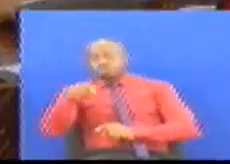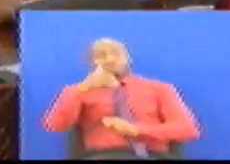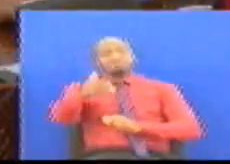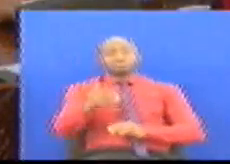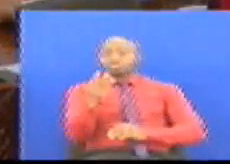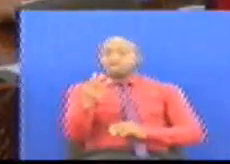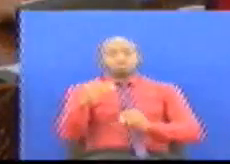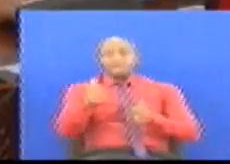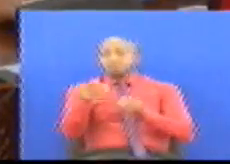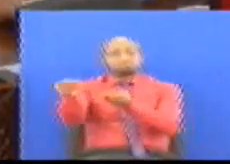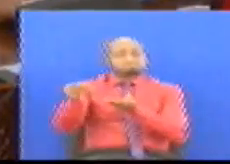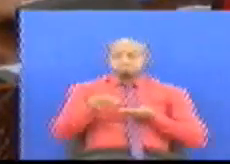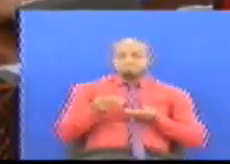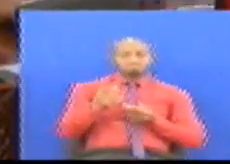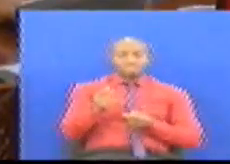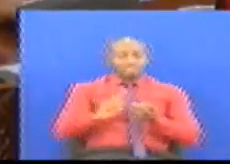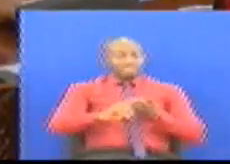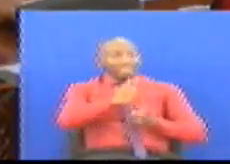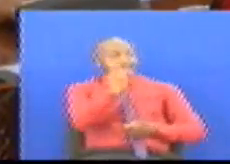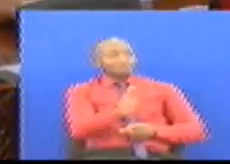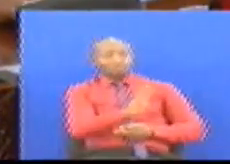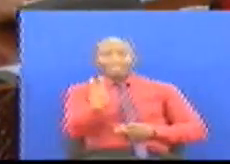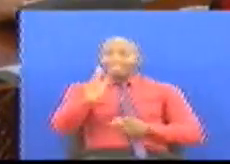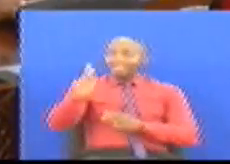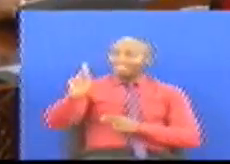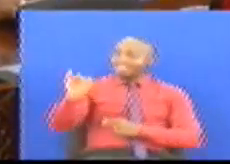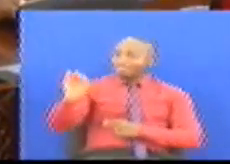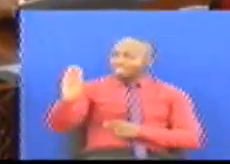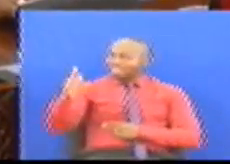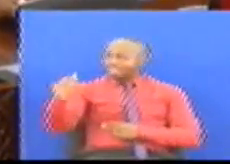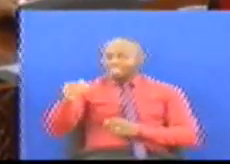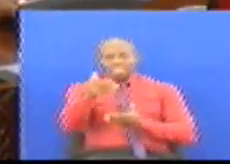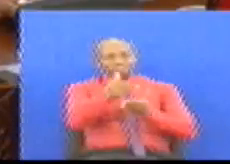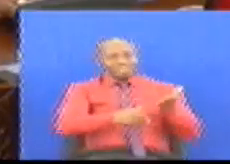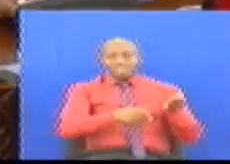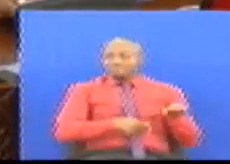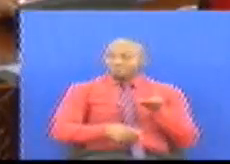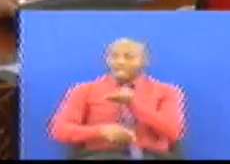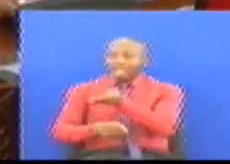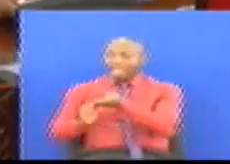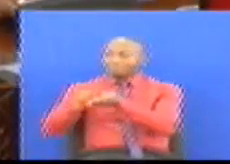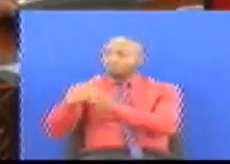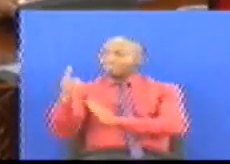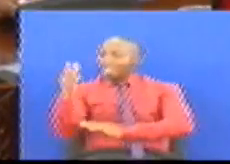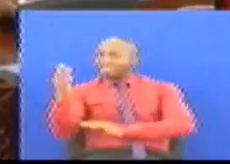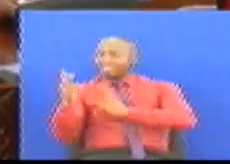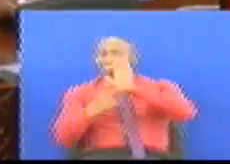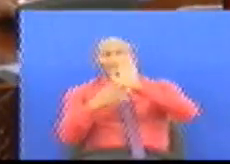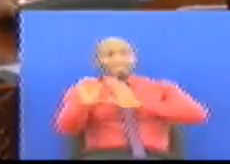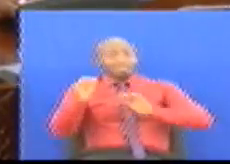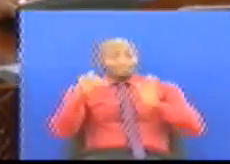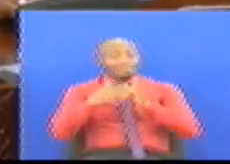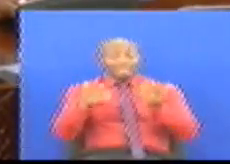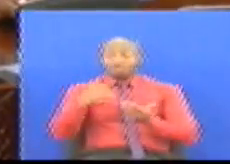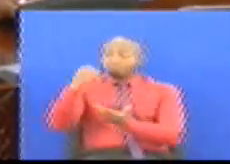hazina mjatupatia. Almashauri ya wilaya ya Kibiti tumeissue certificate ya milioni 470, mpaka